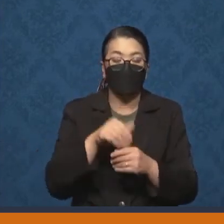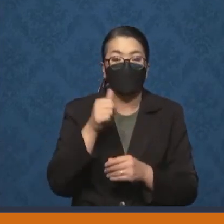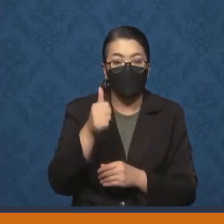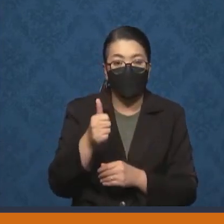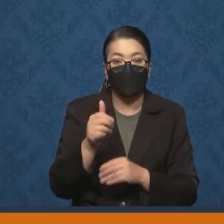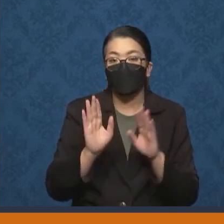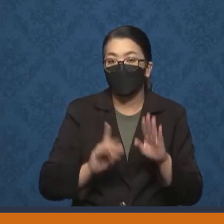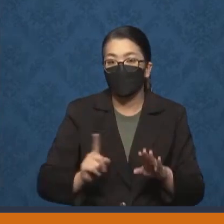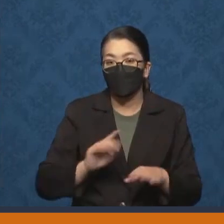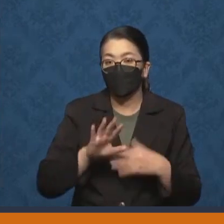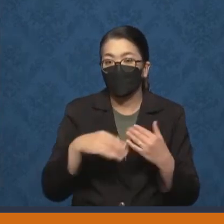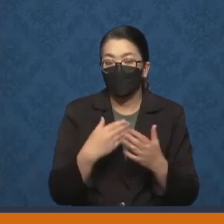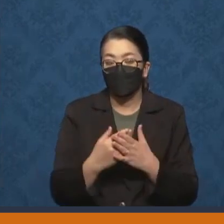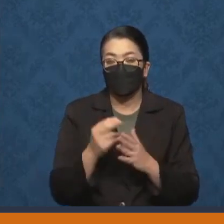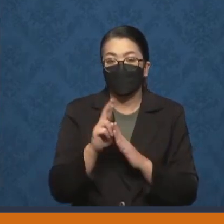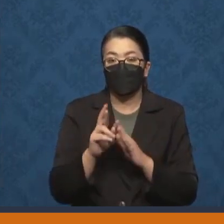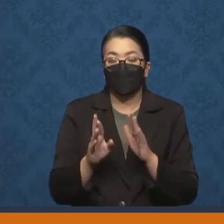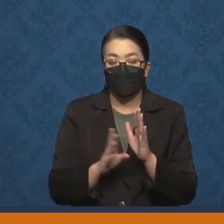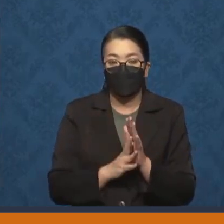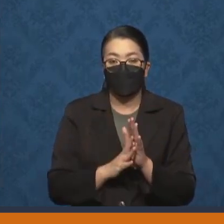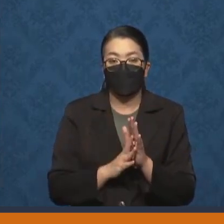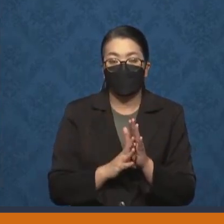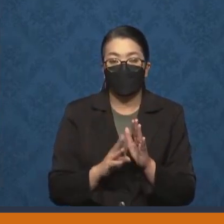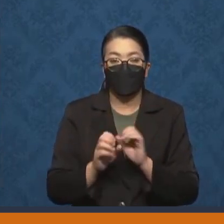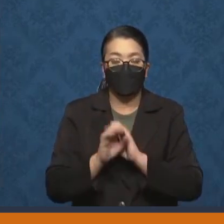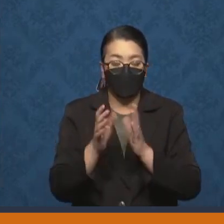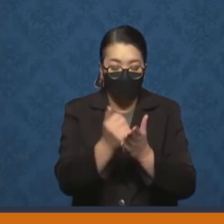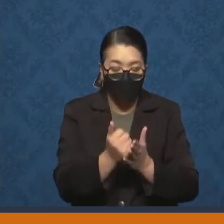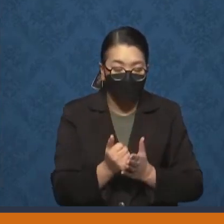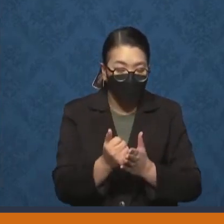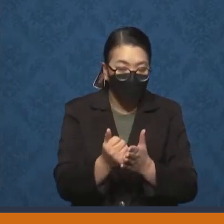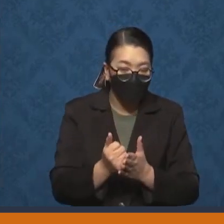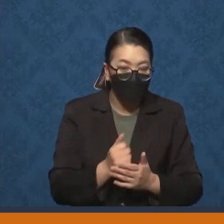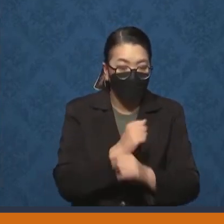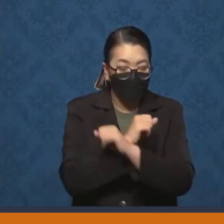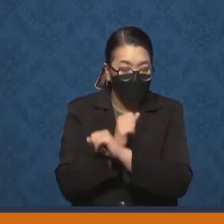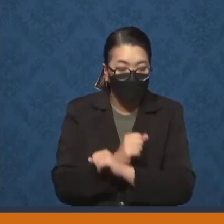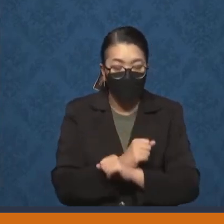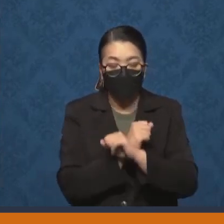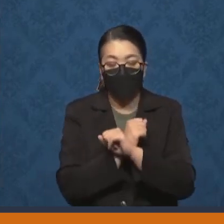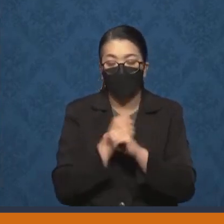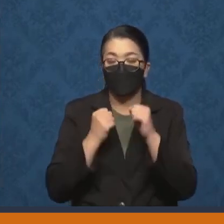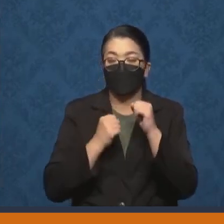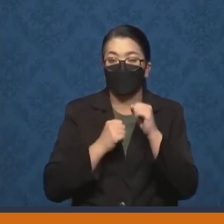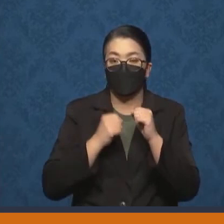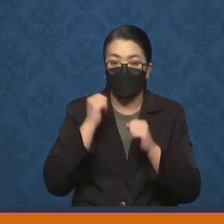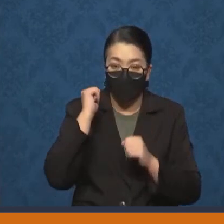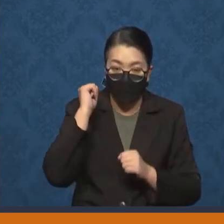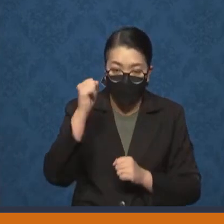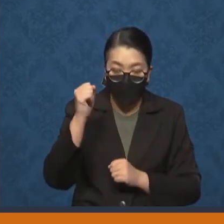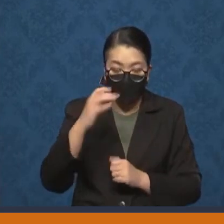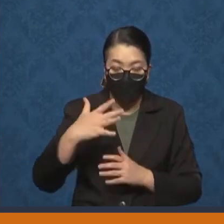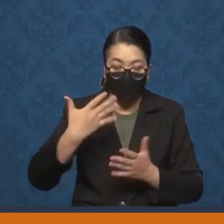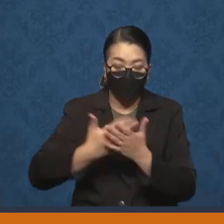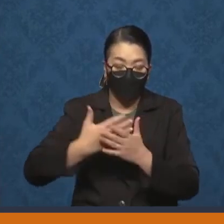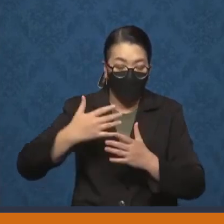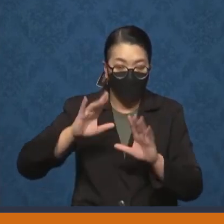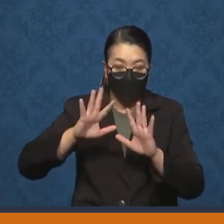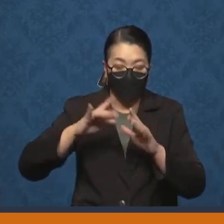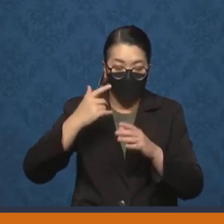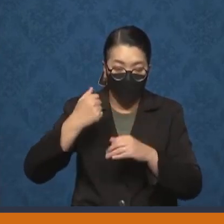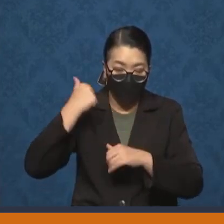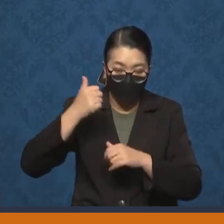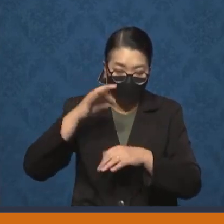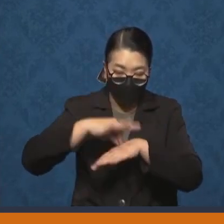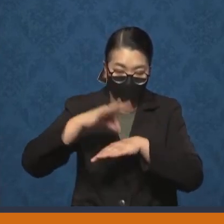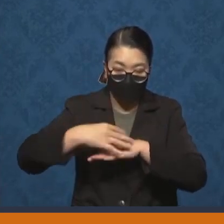ให้พวกเรามีระบบการเลือกตั้งที่จะช่วยป้องกันการเกิดเหตุการณ์ผู้ชนะกินรวบประเทศเปิดโอกาสให้กับทุก